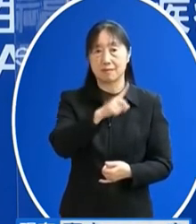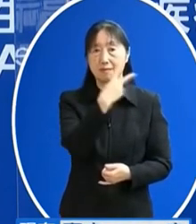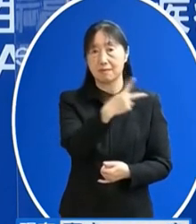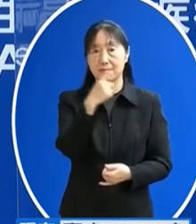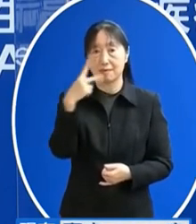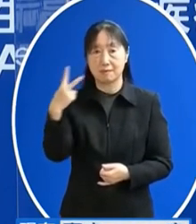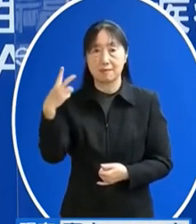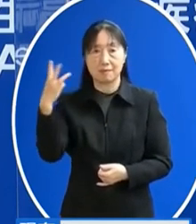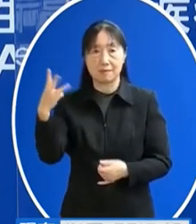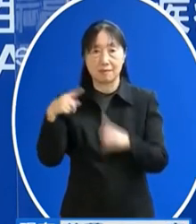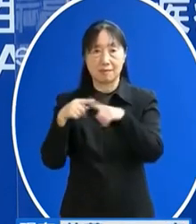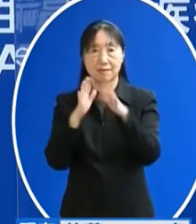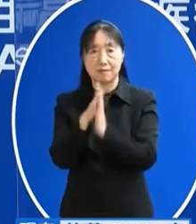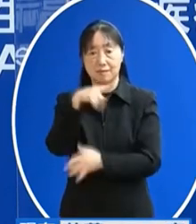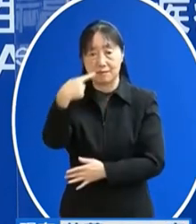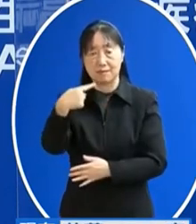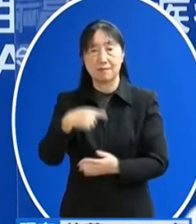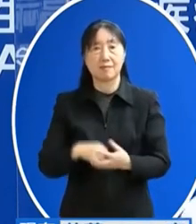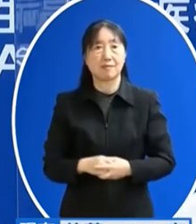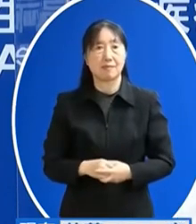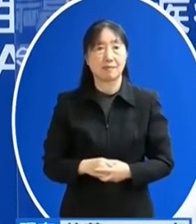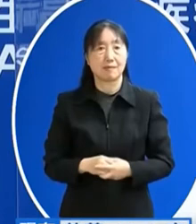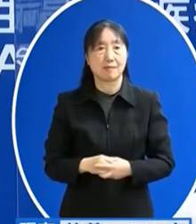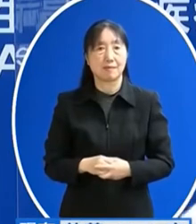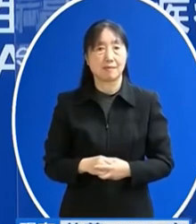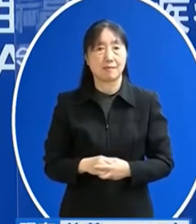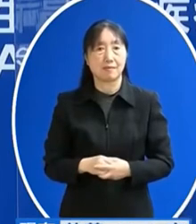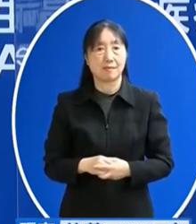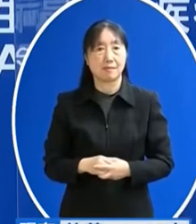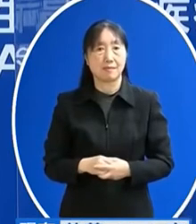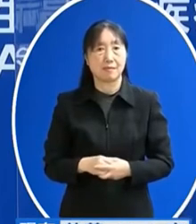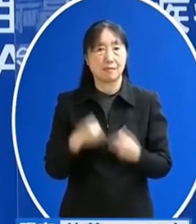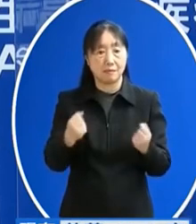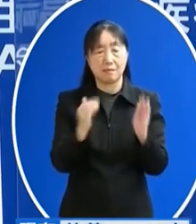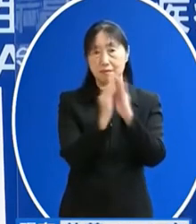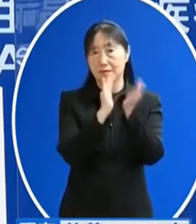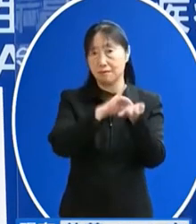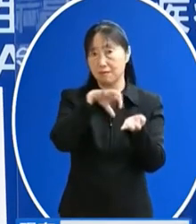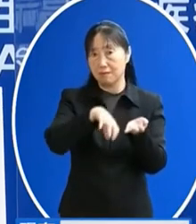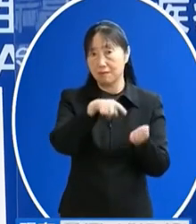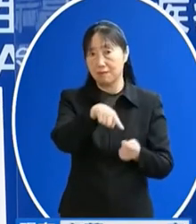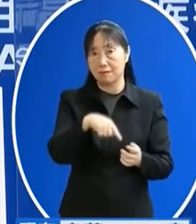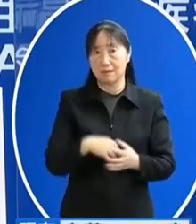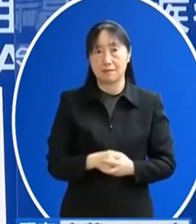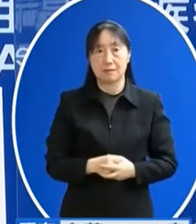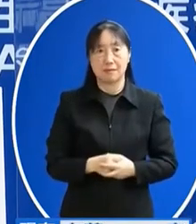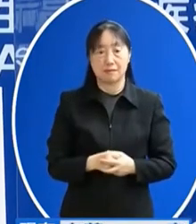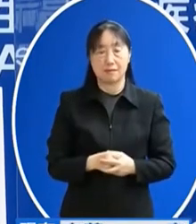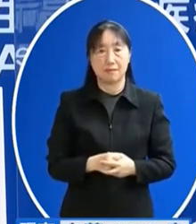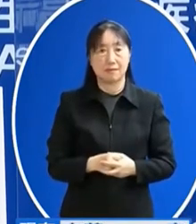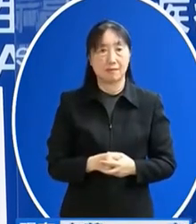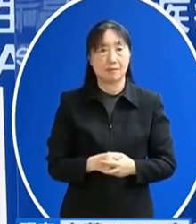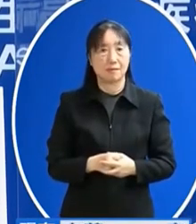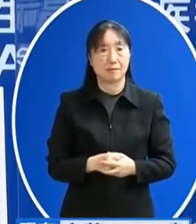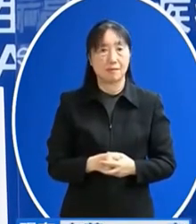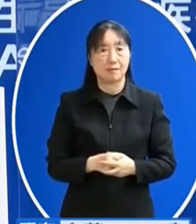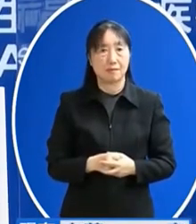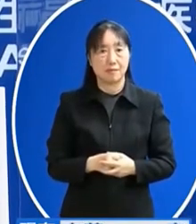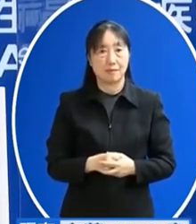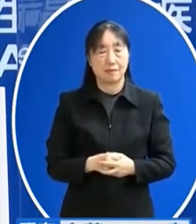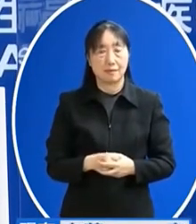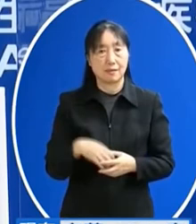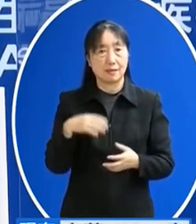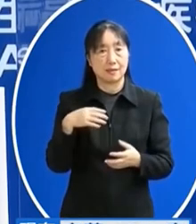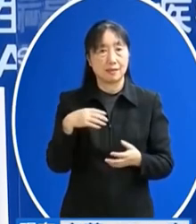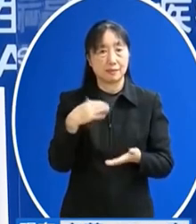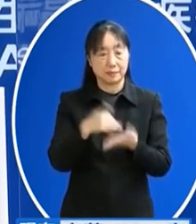性。那整个在布桃哈，在明天开始的一个哈，等于是一